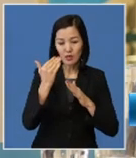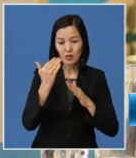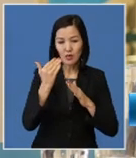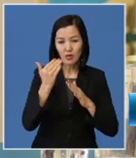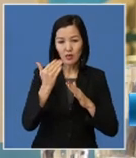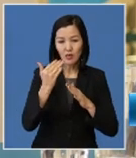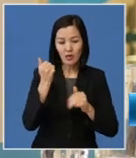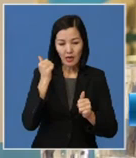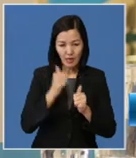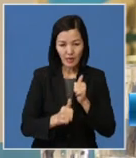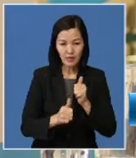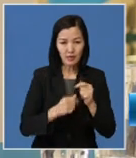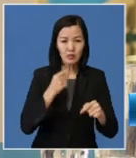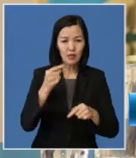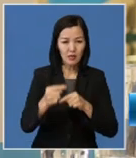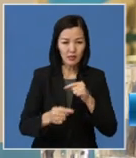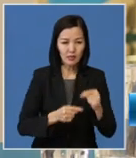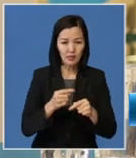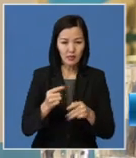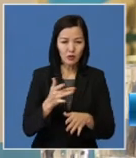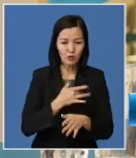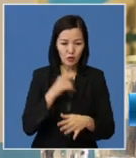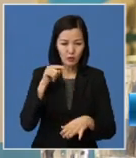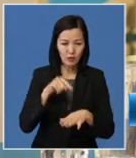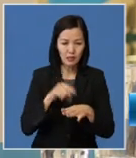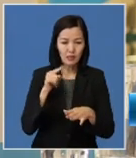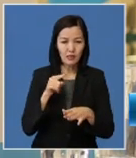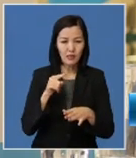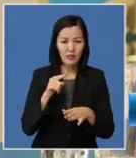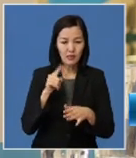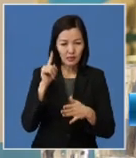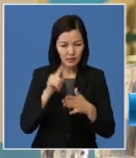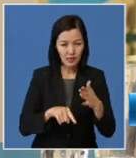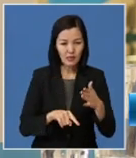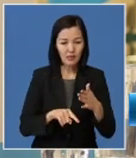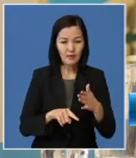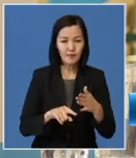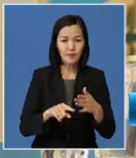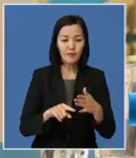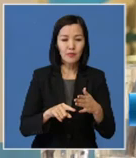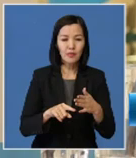уақытта да әркімнің жүрегінде тұратын дүние ғой, сондықтан бұл дін